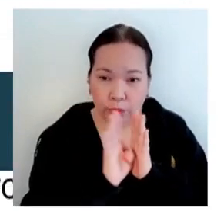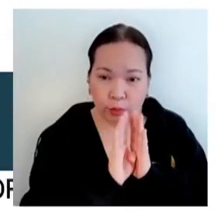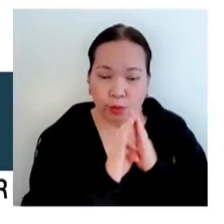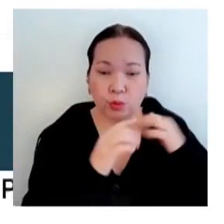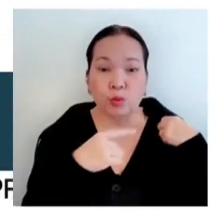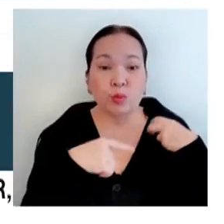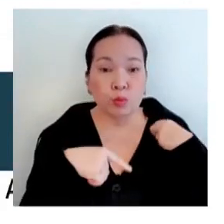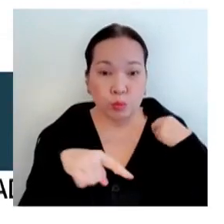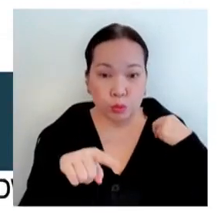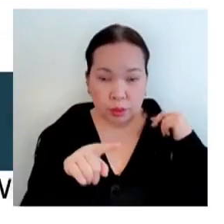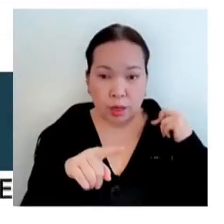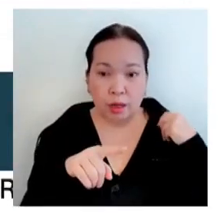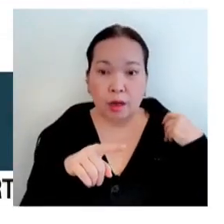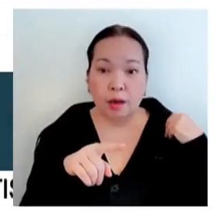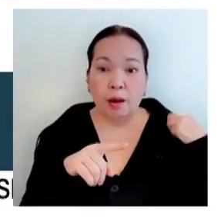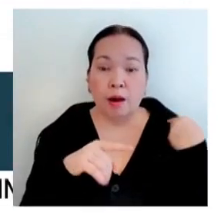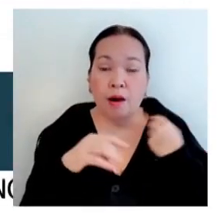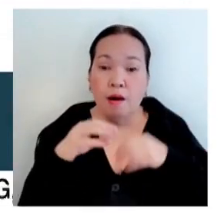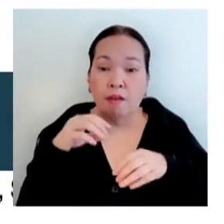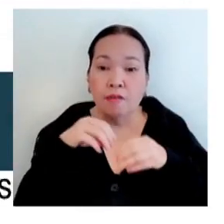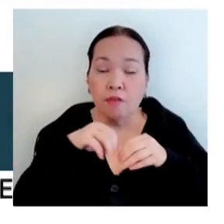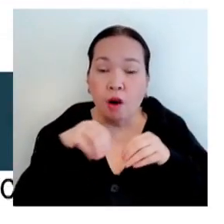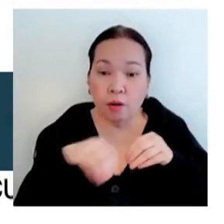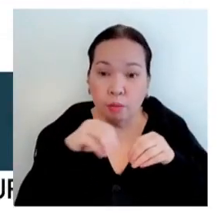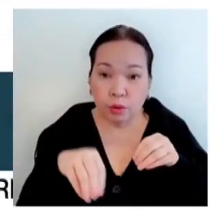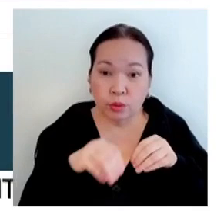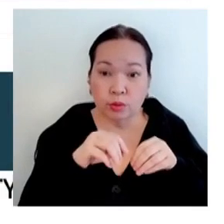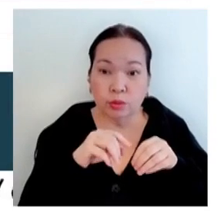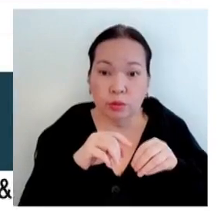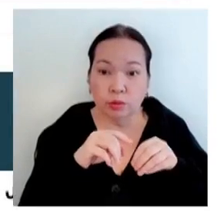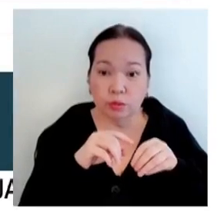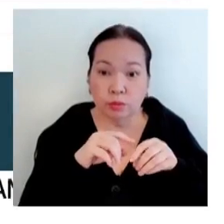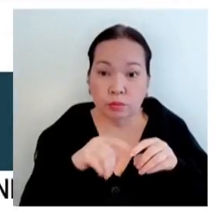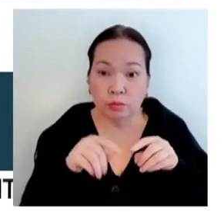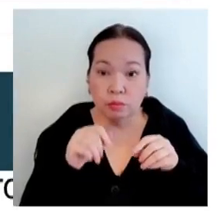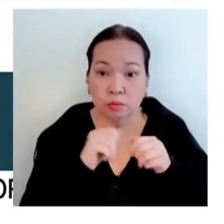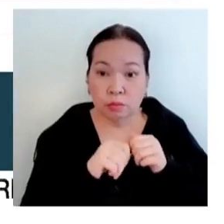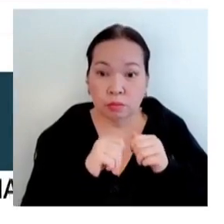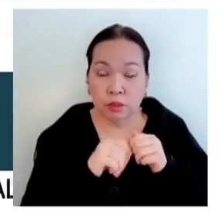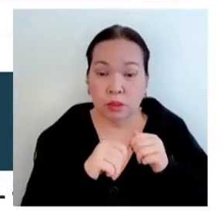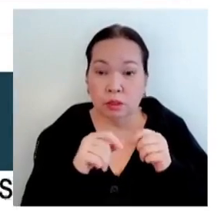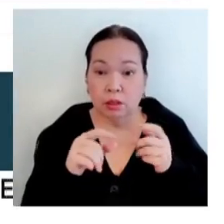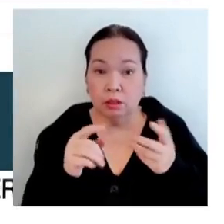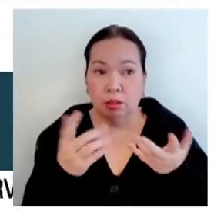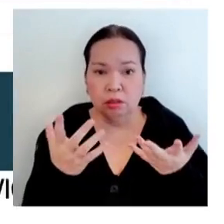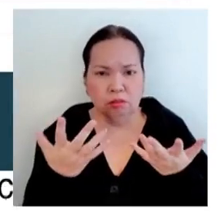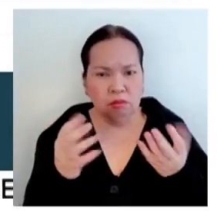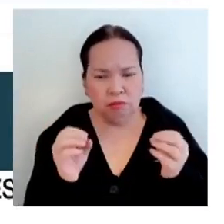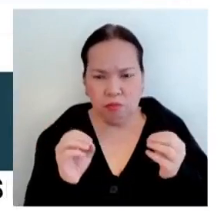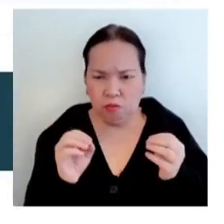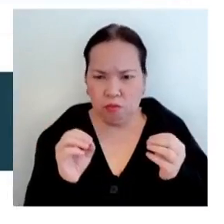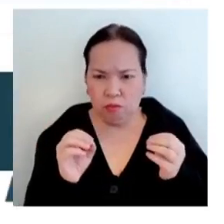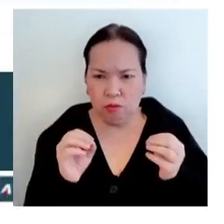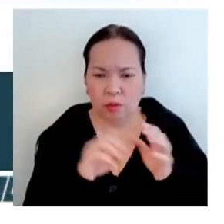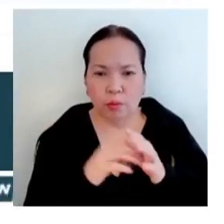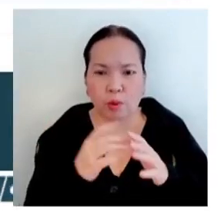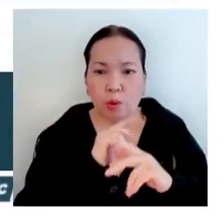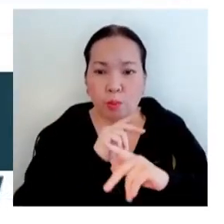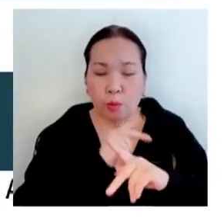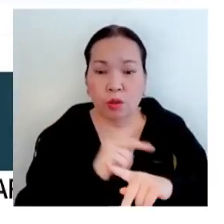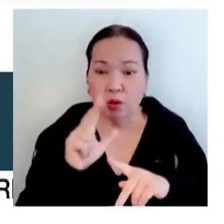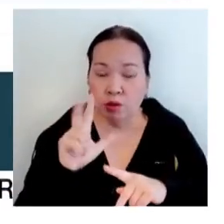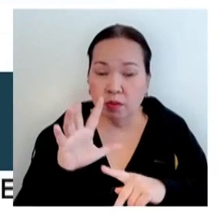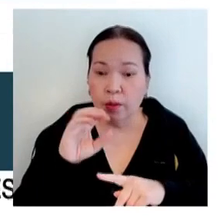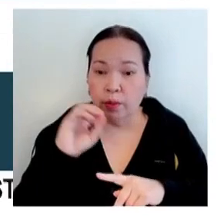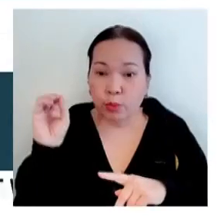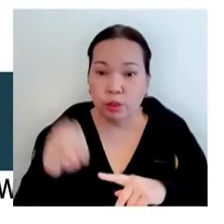magsasaka. So yung mga matatanggap ng magsasaka, mawawala yung 3 billion. And yung protection na 35% tariff